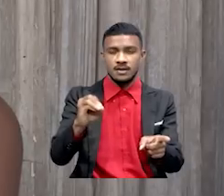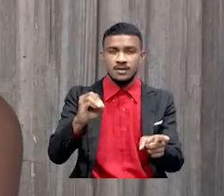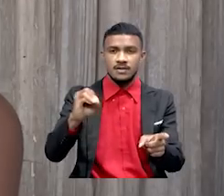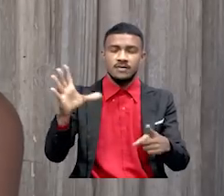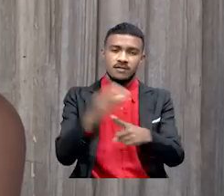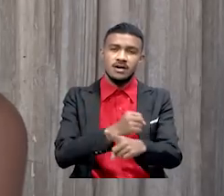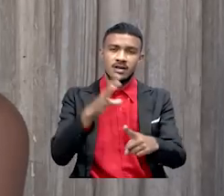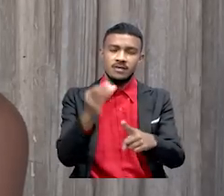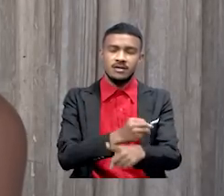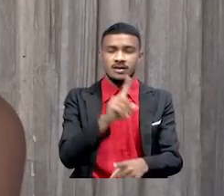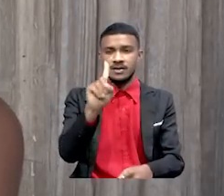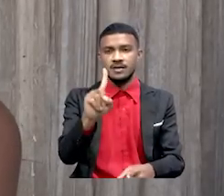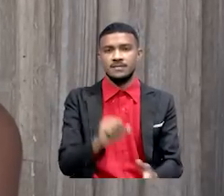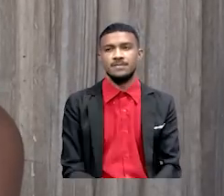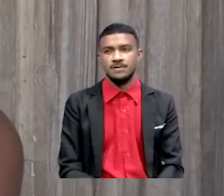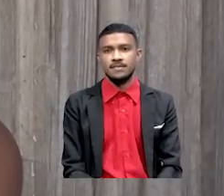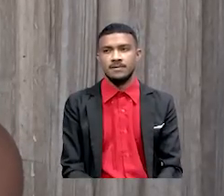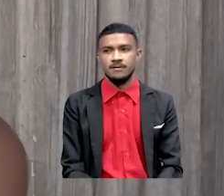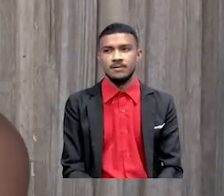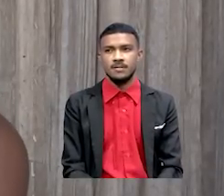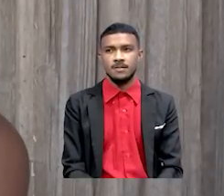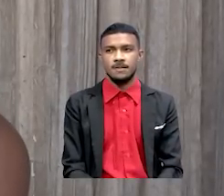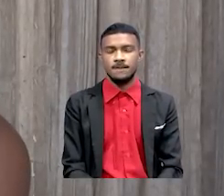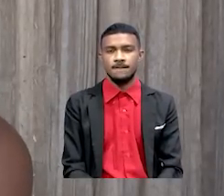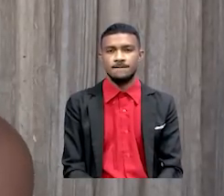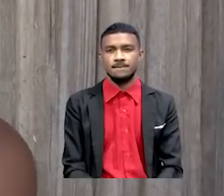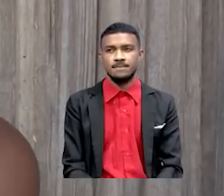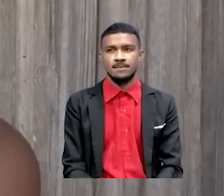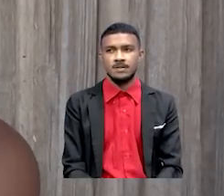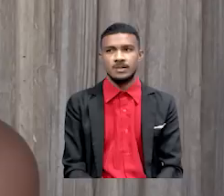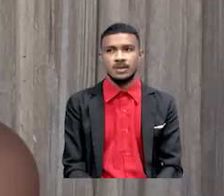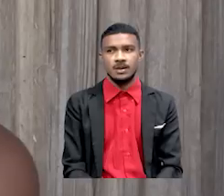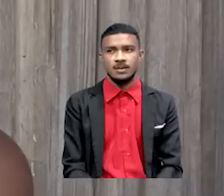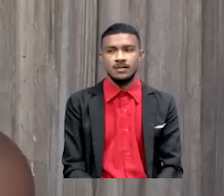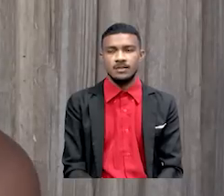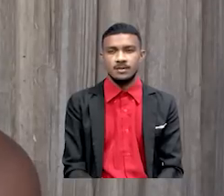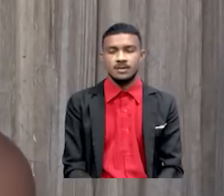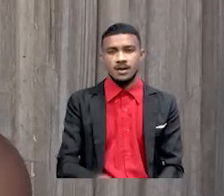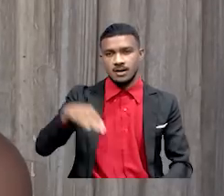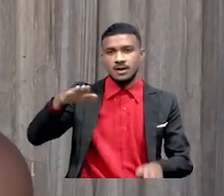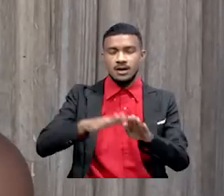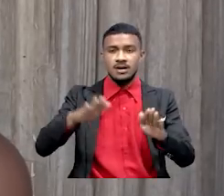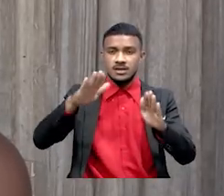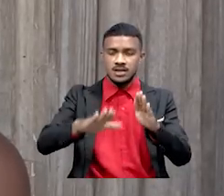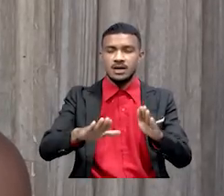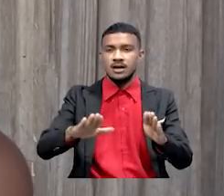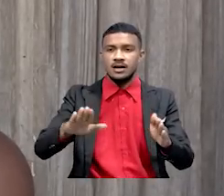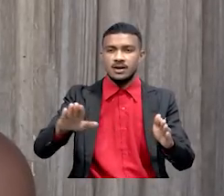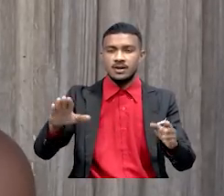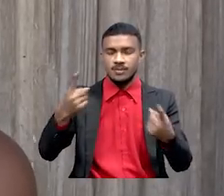dari ini. Dari ini. Onani sampai sekolah tuh kata. Ini para? Nare, ada lagi kuala itu.